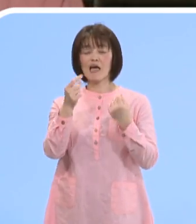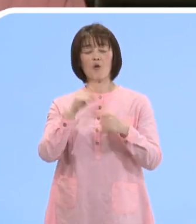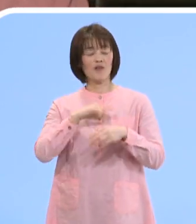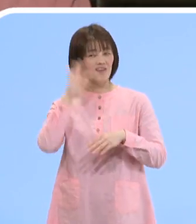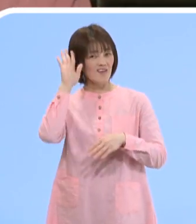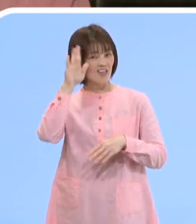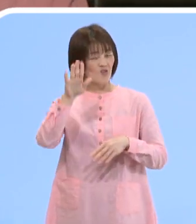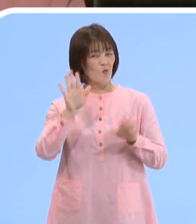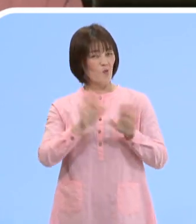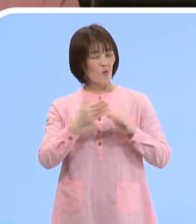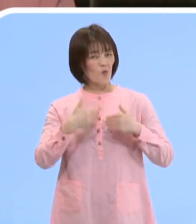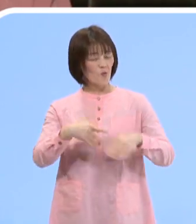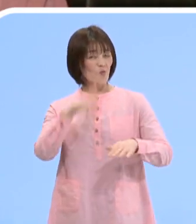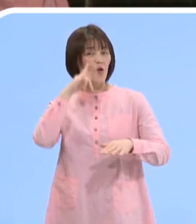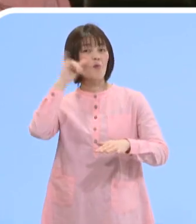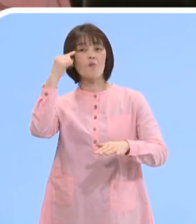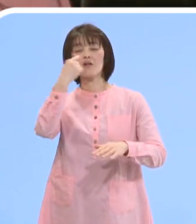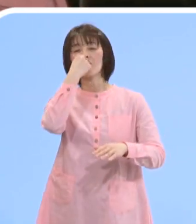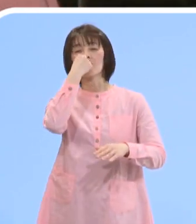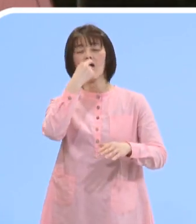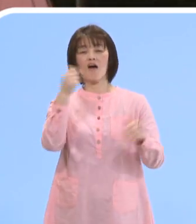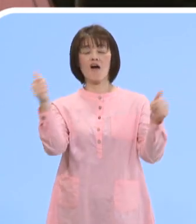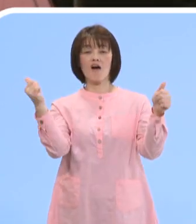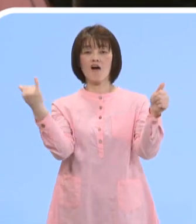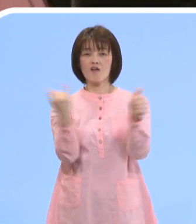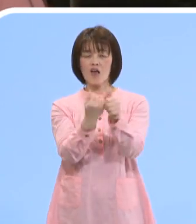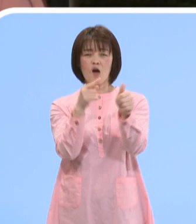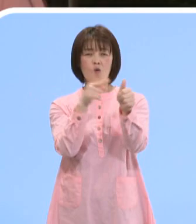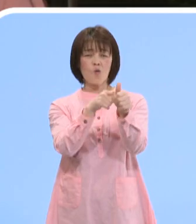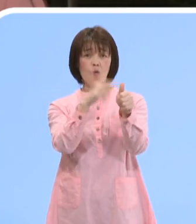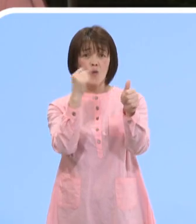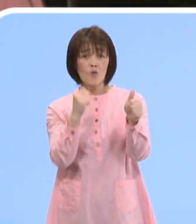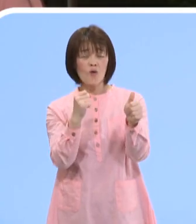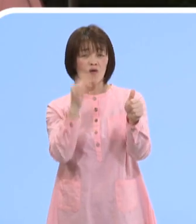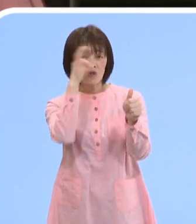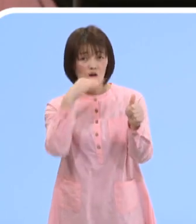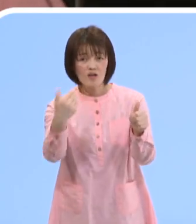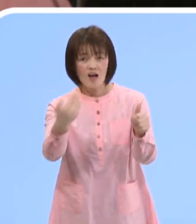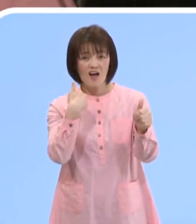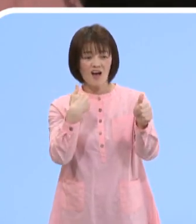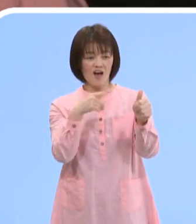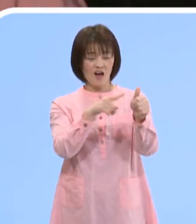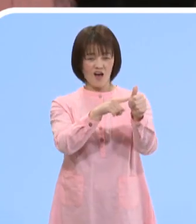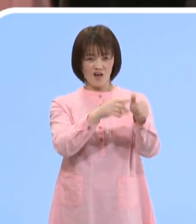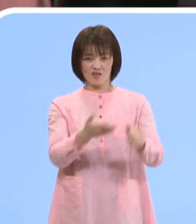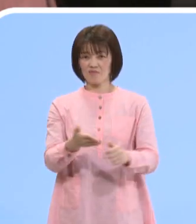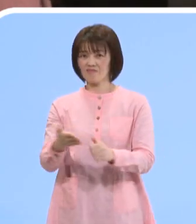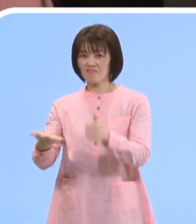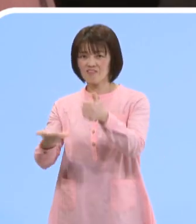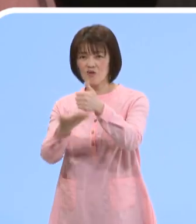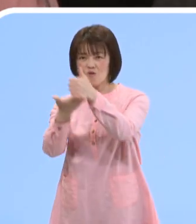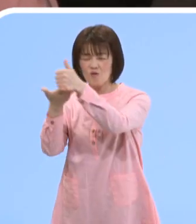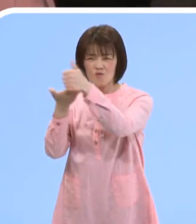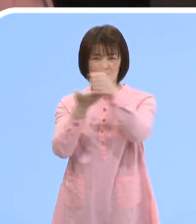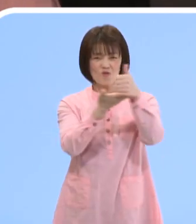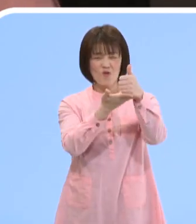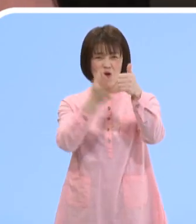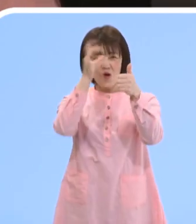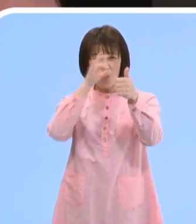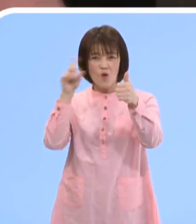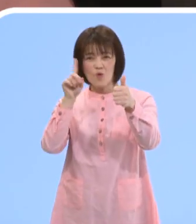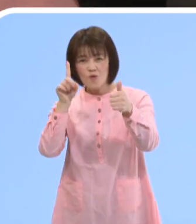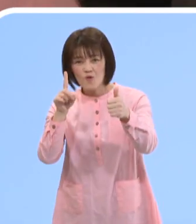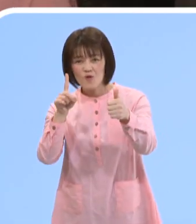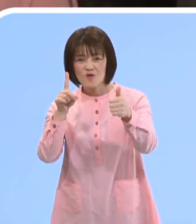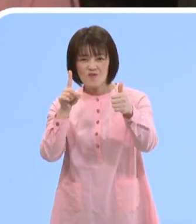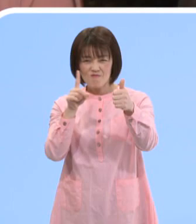私もいずれママになるみいやんか、 う ん、 まず結婚相手探さなあかんけどね。 王子様はどこや、私の白馬の王子様は